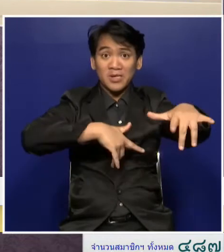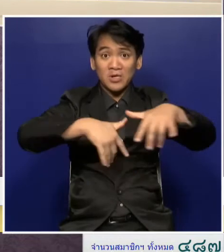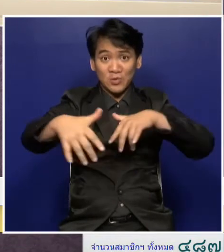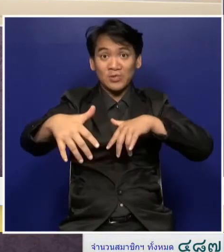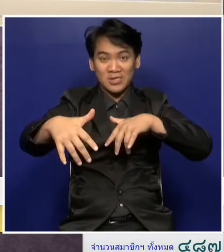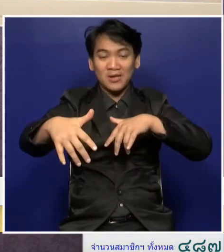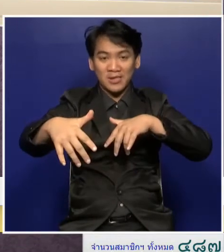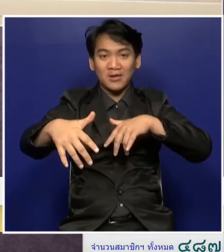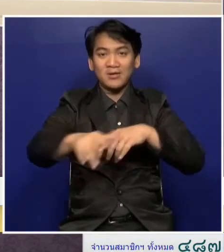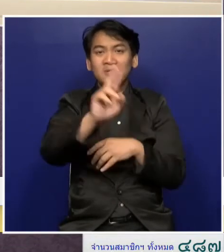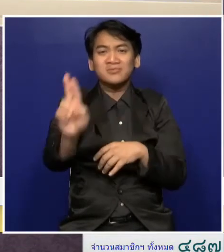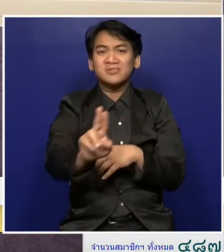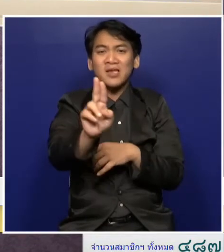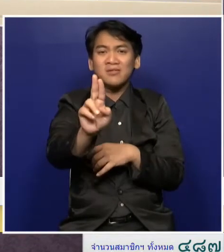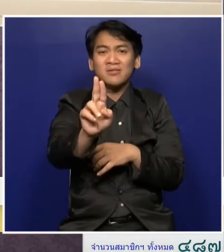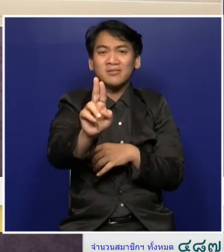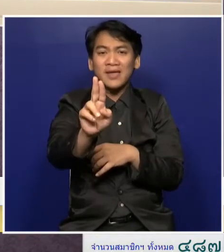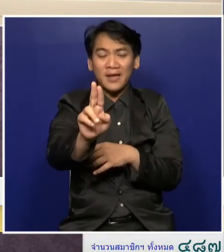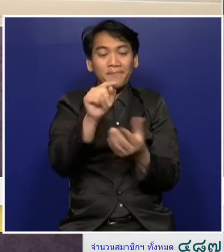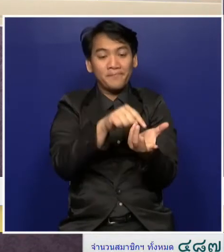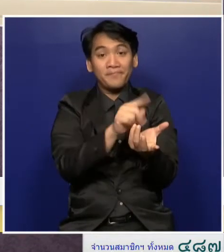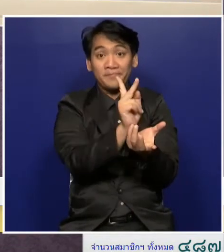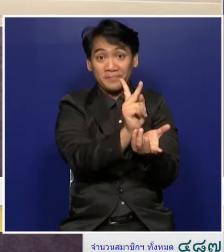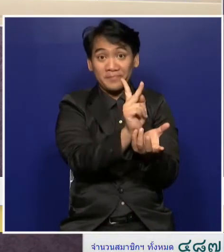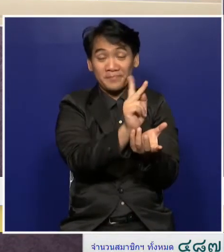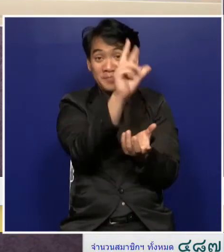ได้ง่ายกว่านี้ซึ่ง